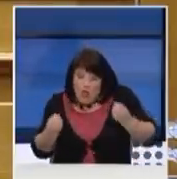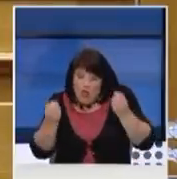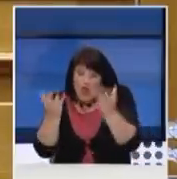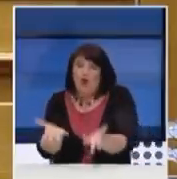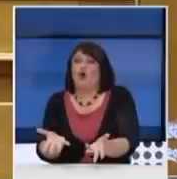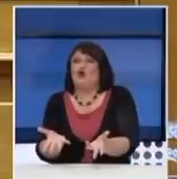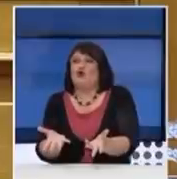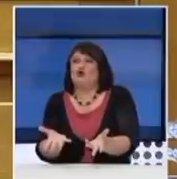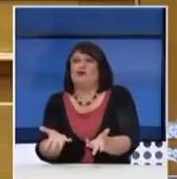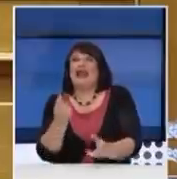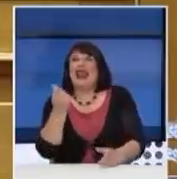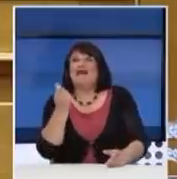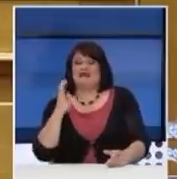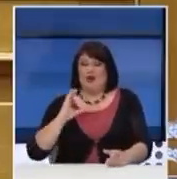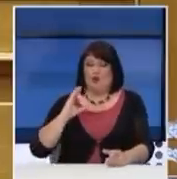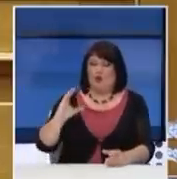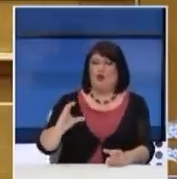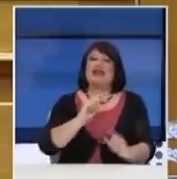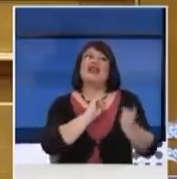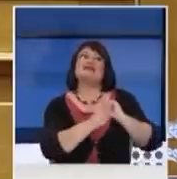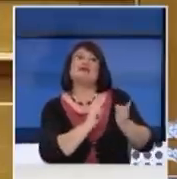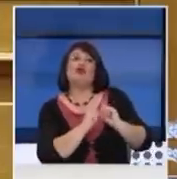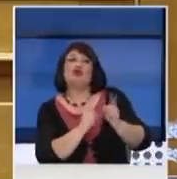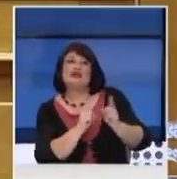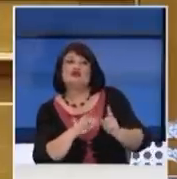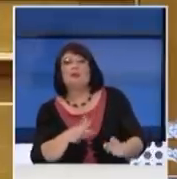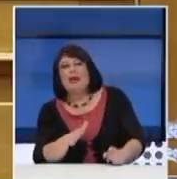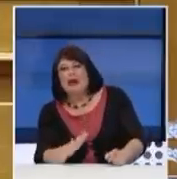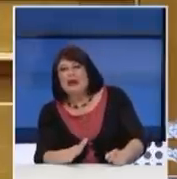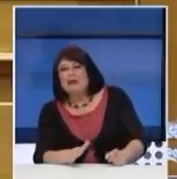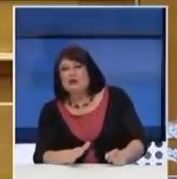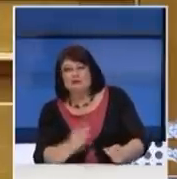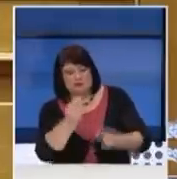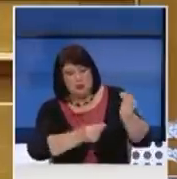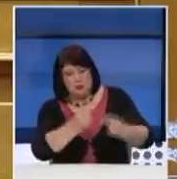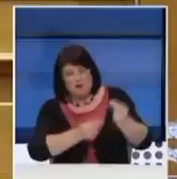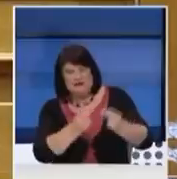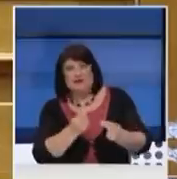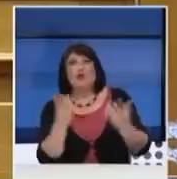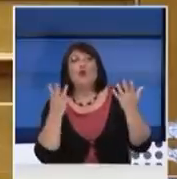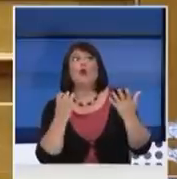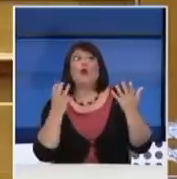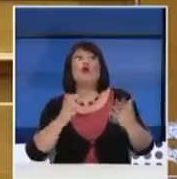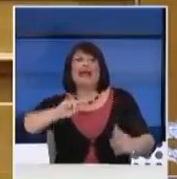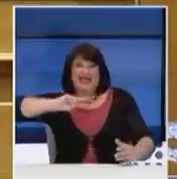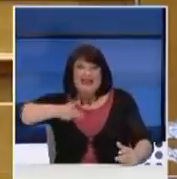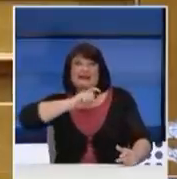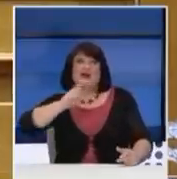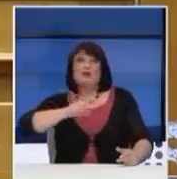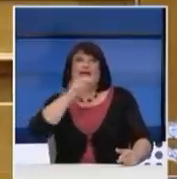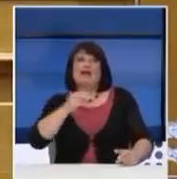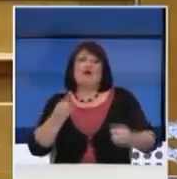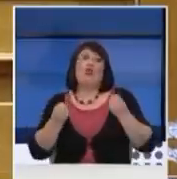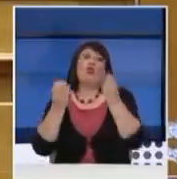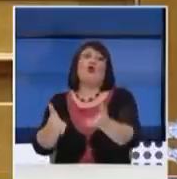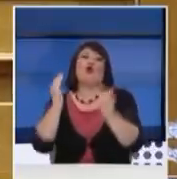Αιγυπτίους μπαξίσι για να συμφωνήσουν μαζί μας περίπου, να υπολογίζετε, 80 δισεκατομμύρια ευρώ. Τους τα